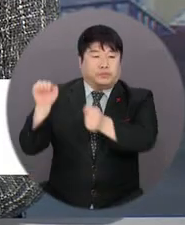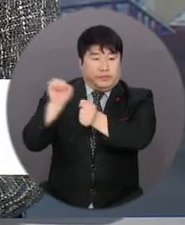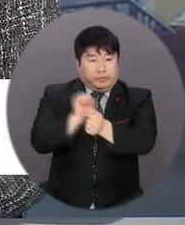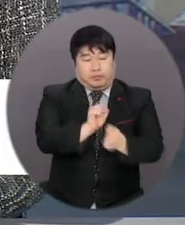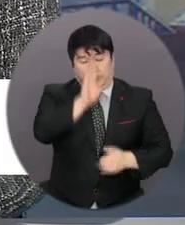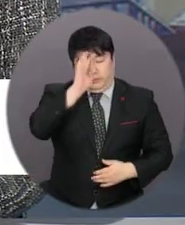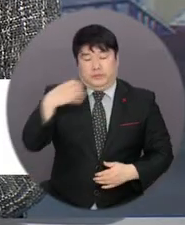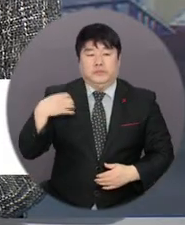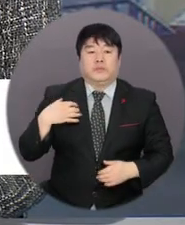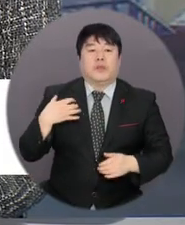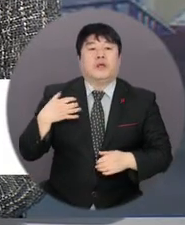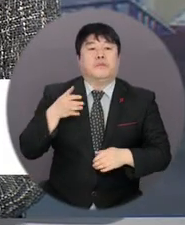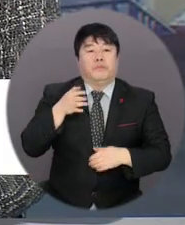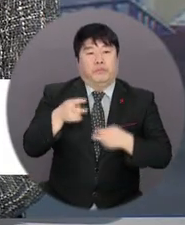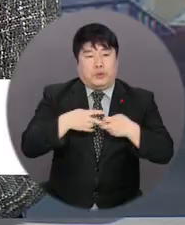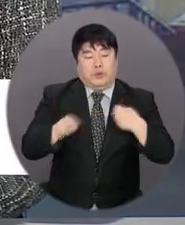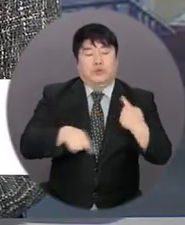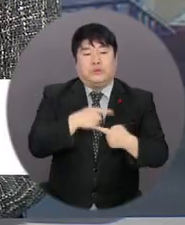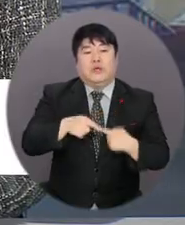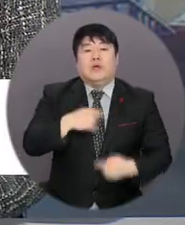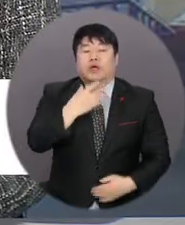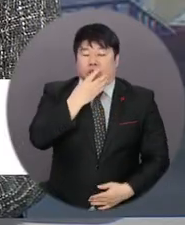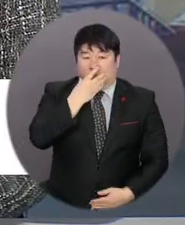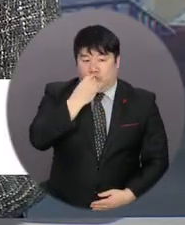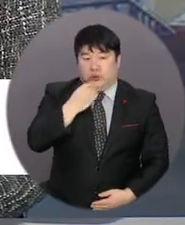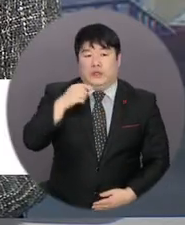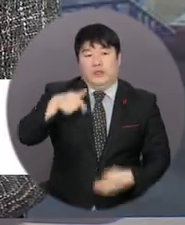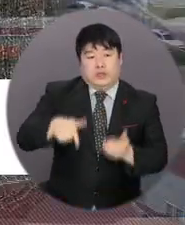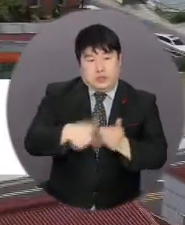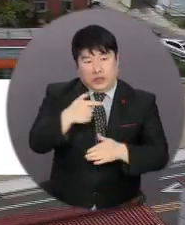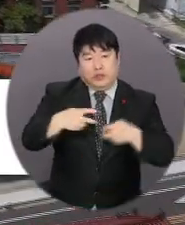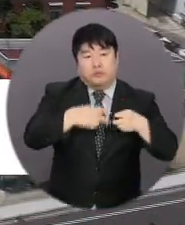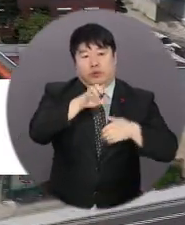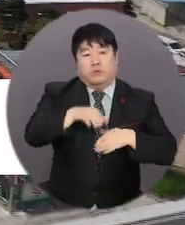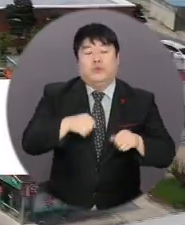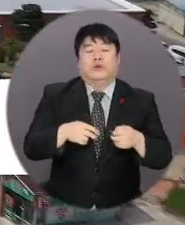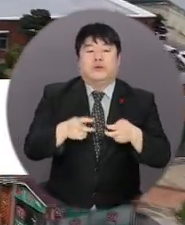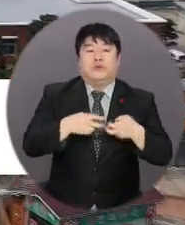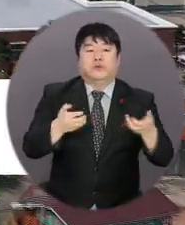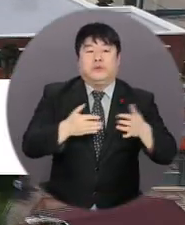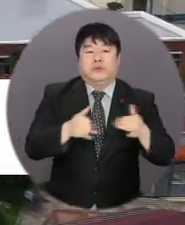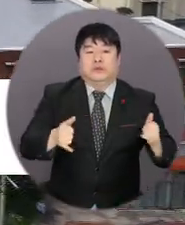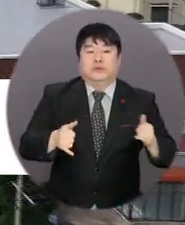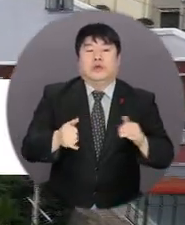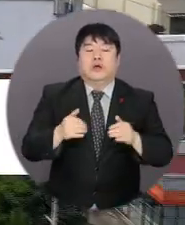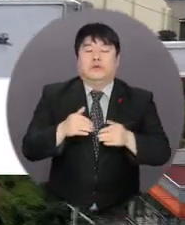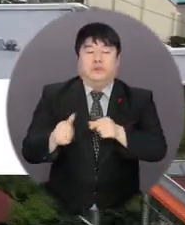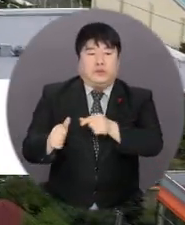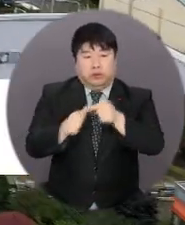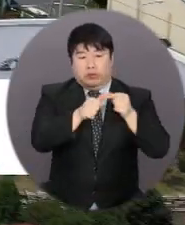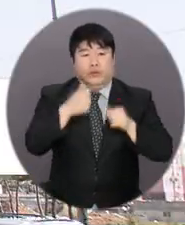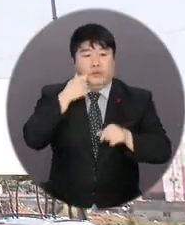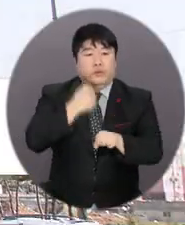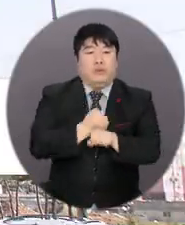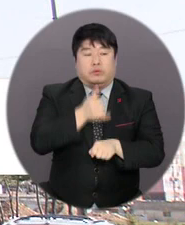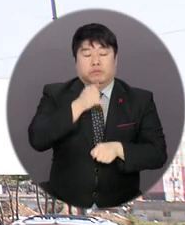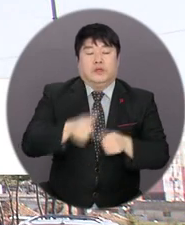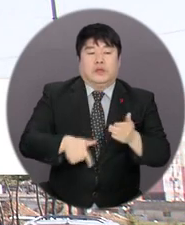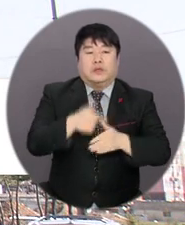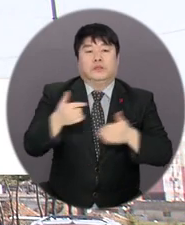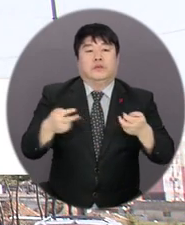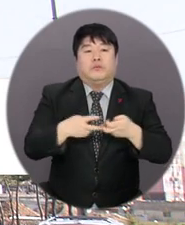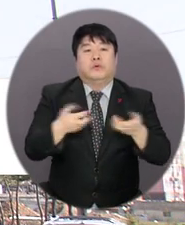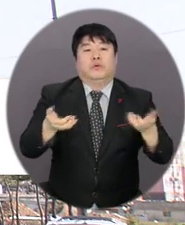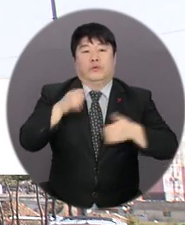감염병 전담병원으로 운영 중인 순천의료원과 강진의료원이 의료진 정원을 채우지 못하고 있습니다.